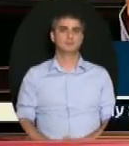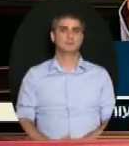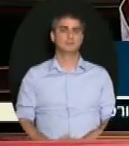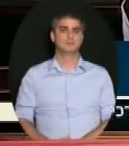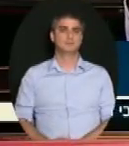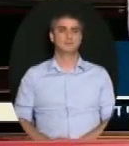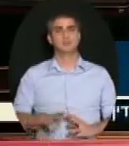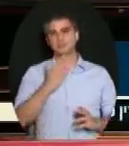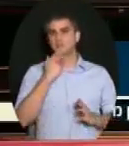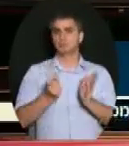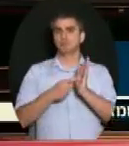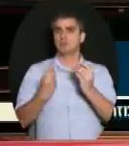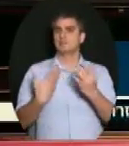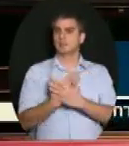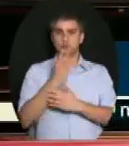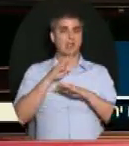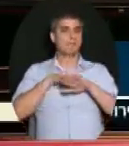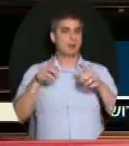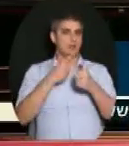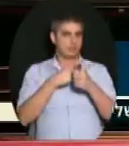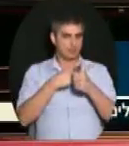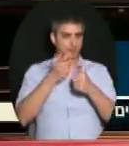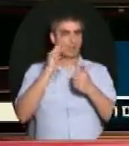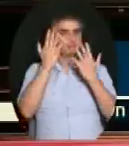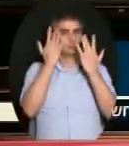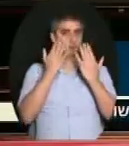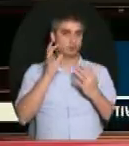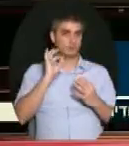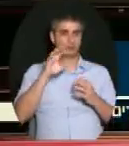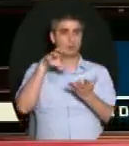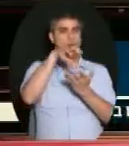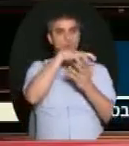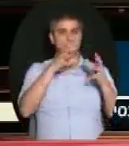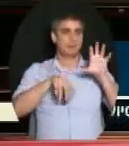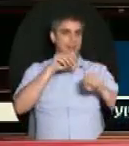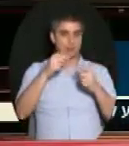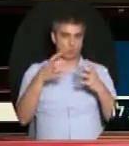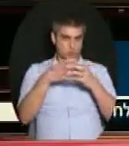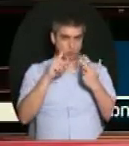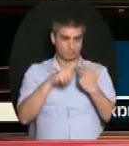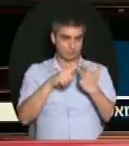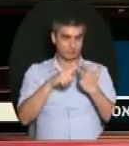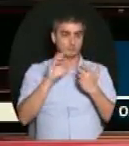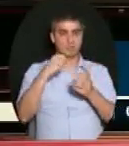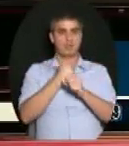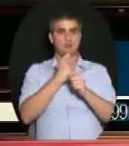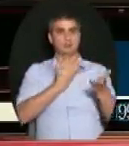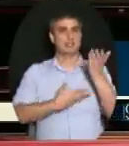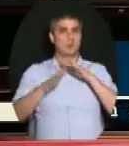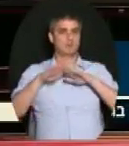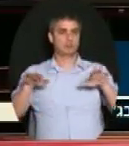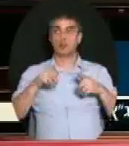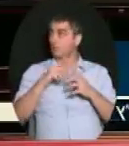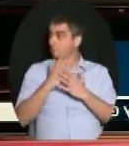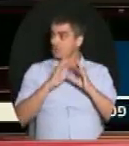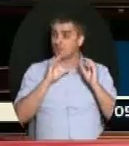תביעות ישראליות חדשות, גם טריטוריאליות, גם בחישובים של גושי ההתנחלויות, כאילו שצריך לעשות חילופי שטחים.